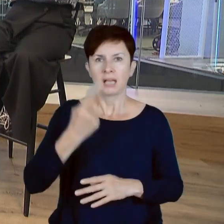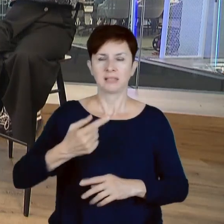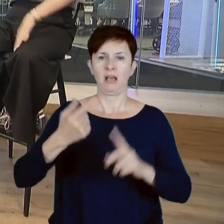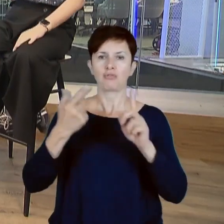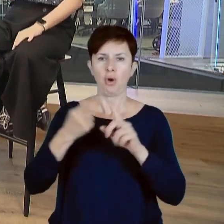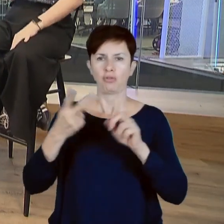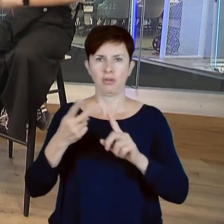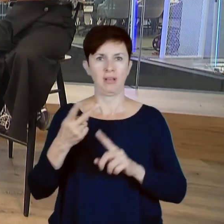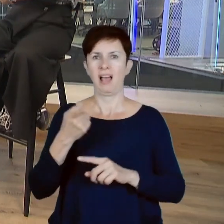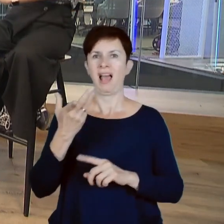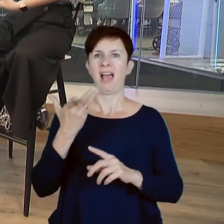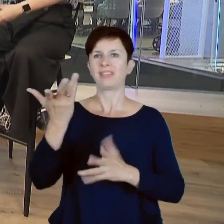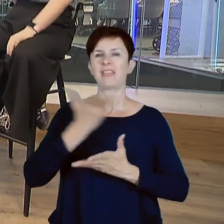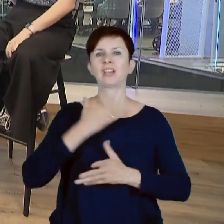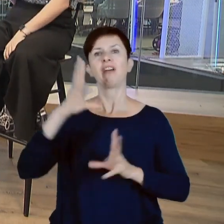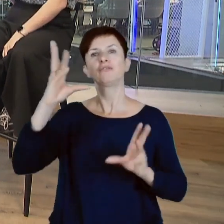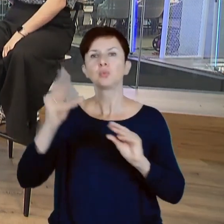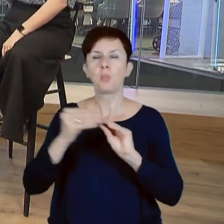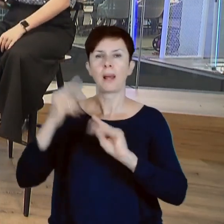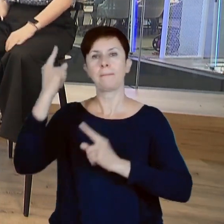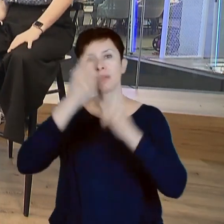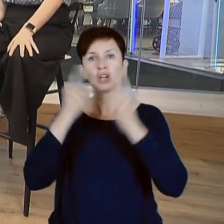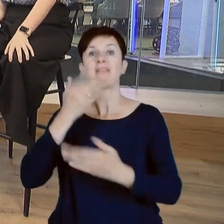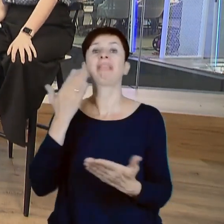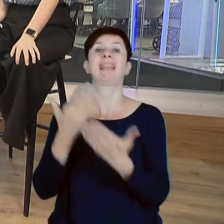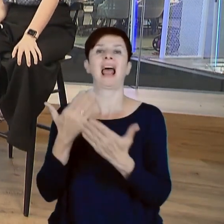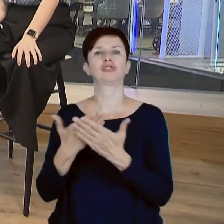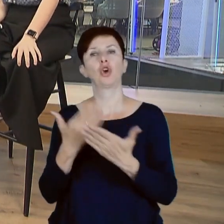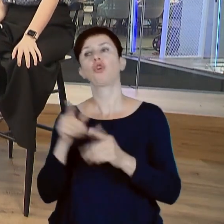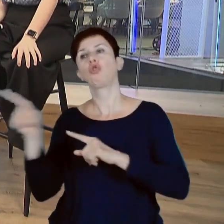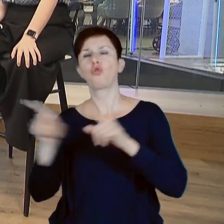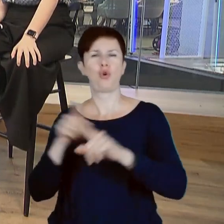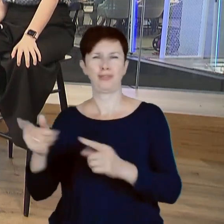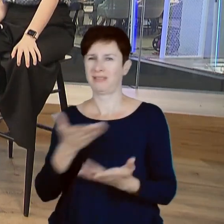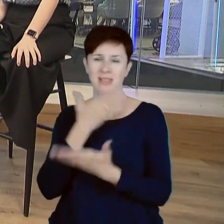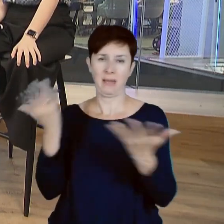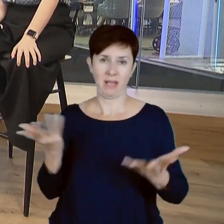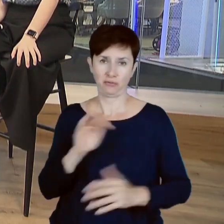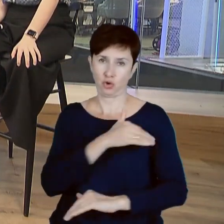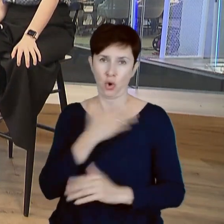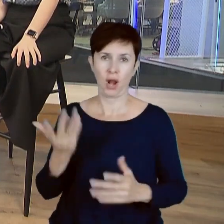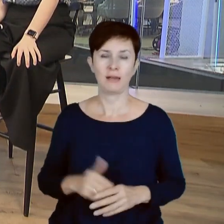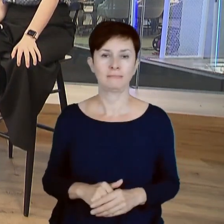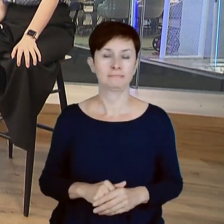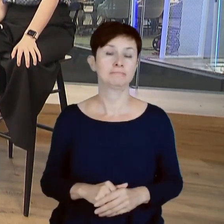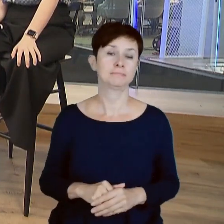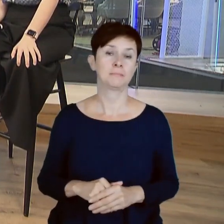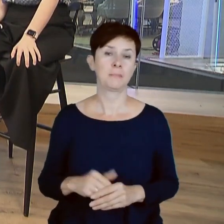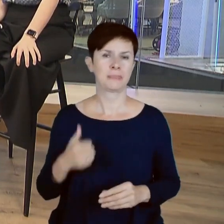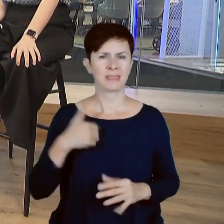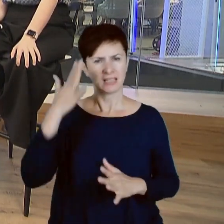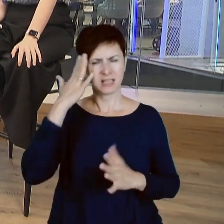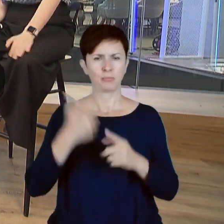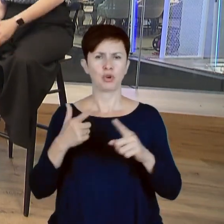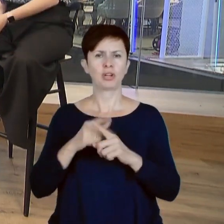wspólnym myśleniu i zastanawianiu się nad tym dlaczego. Wiecie co, ja sobie tak myślę, słuchając was obu zresztą i znając też trochę wasze historie,